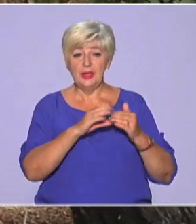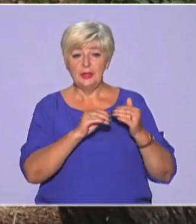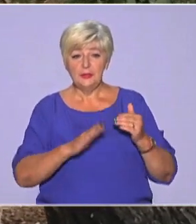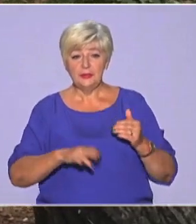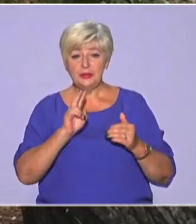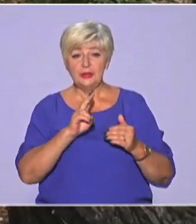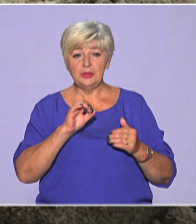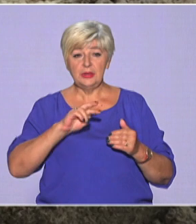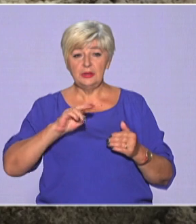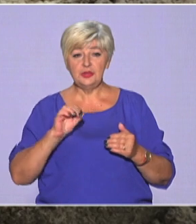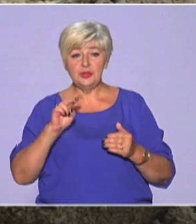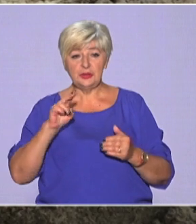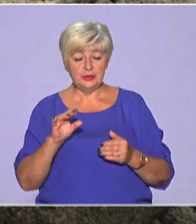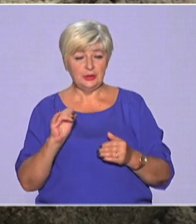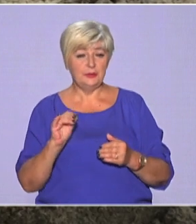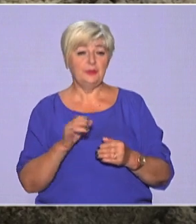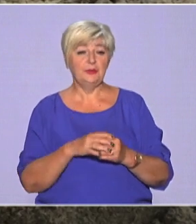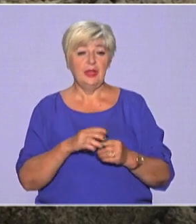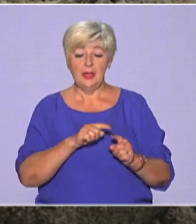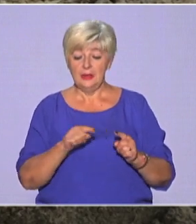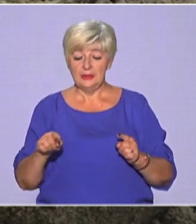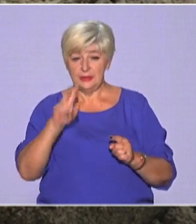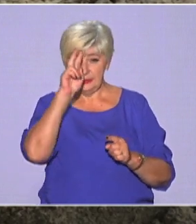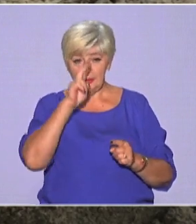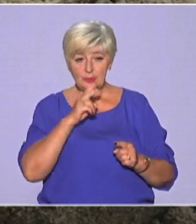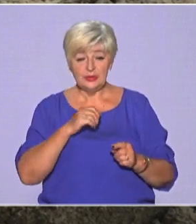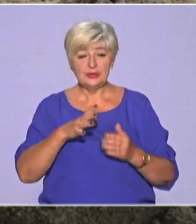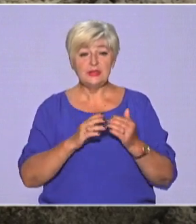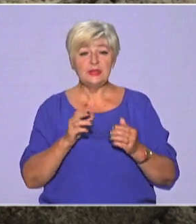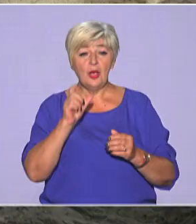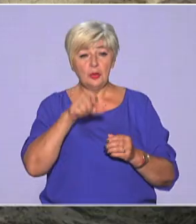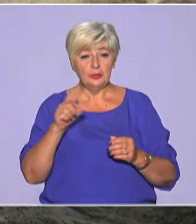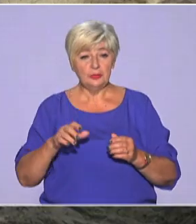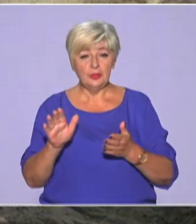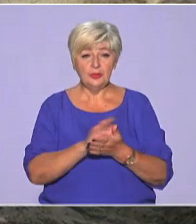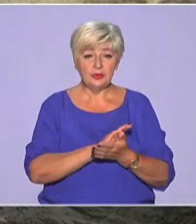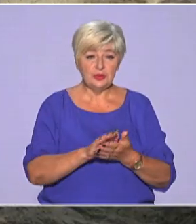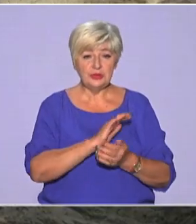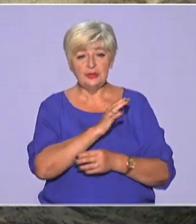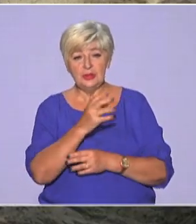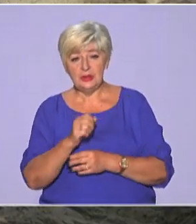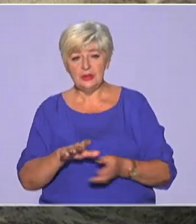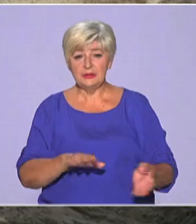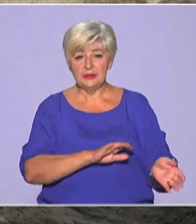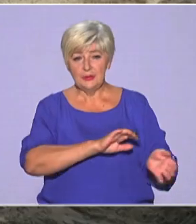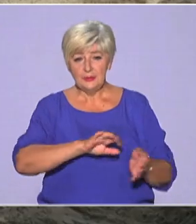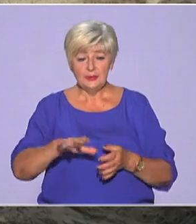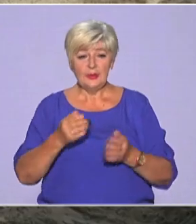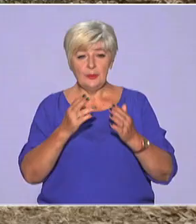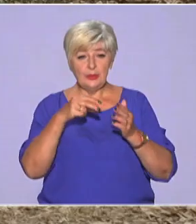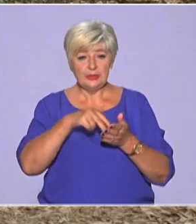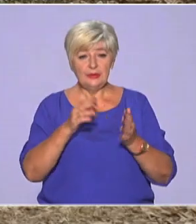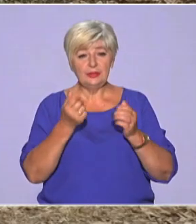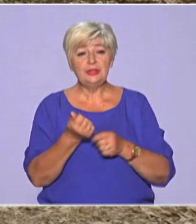Кільчині, поблизу гора Монашка. За 2 місяці волонтери відсипали дорогу, покосили траву, розчистили ліс, встановили декілька наметів.